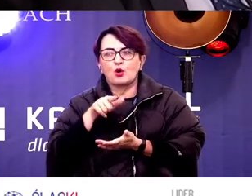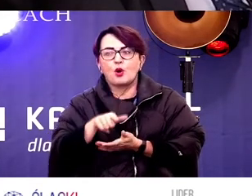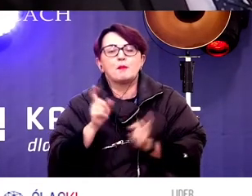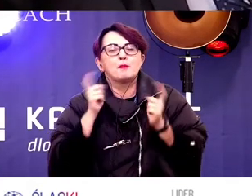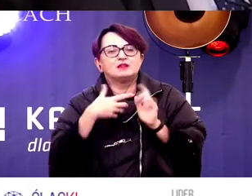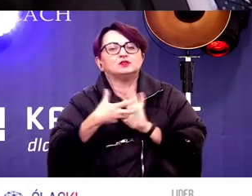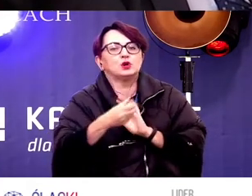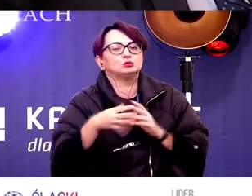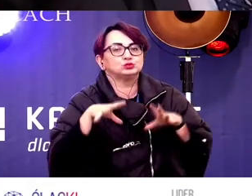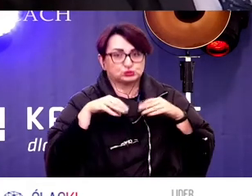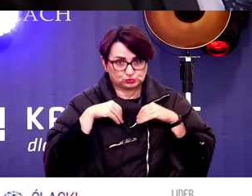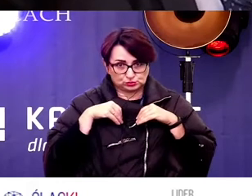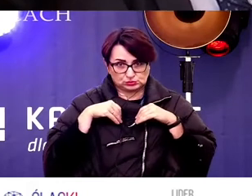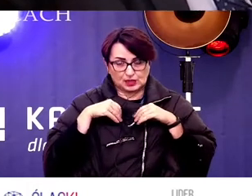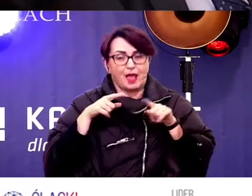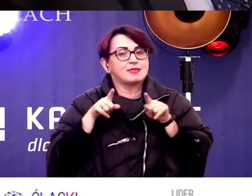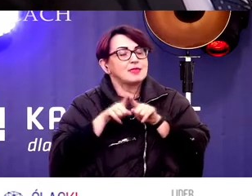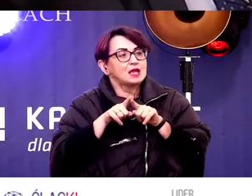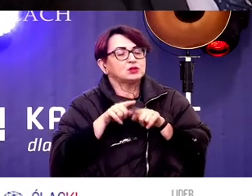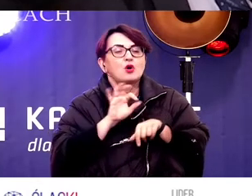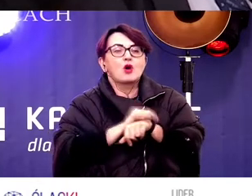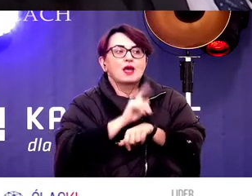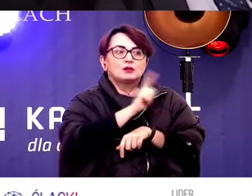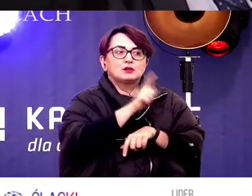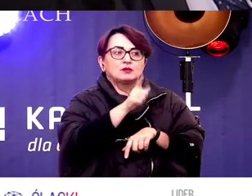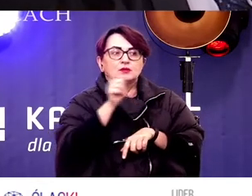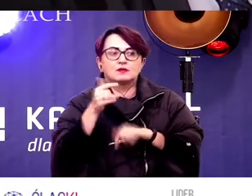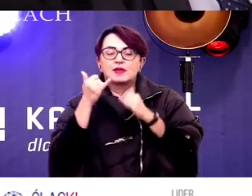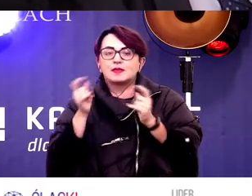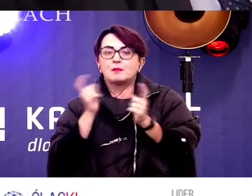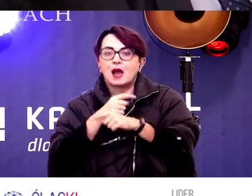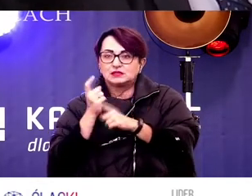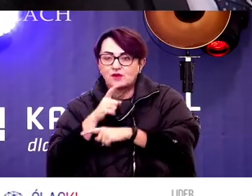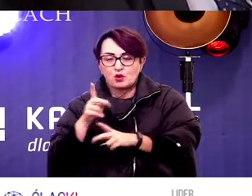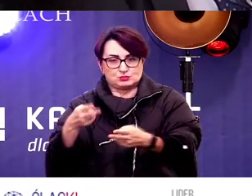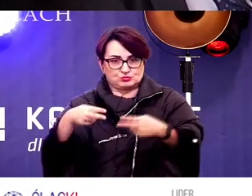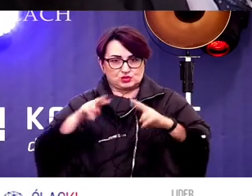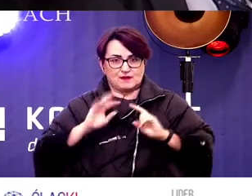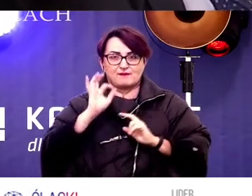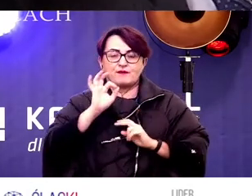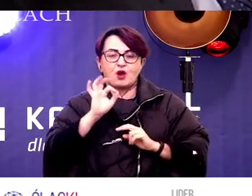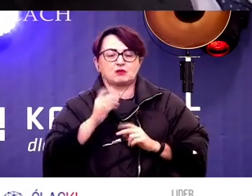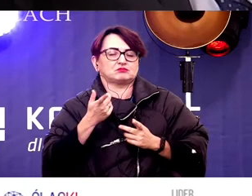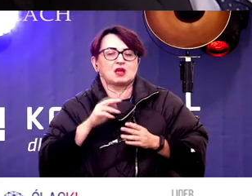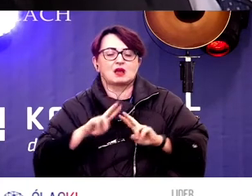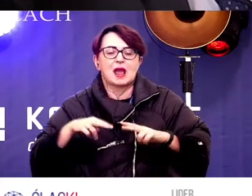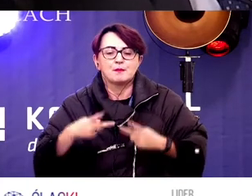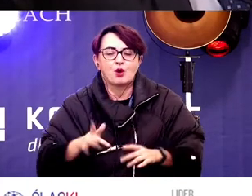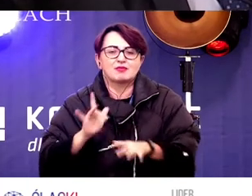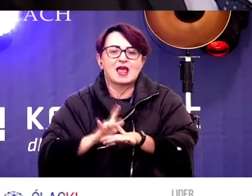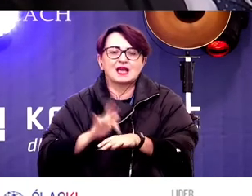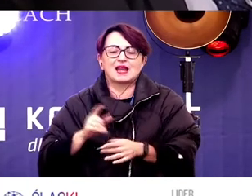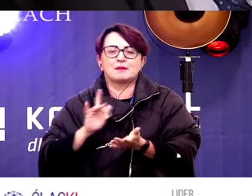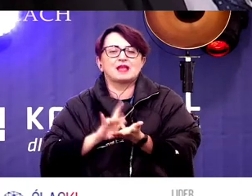państwie przyjmującym, w którym jesteśmy, tylko od kolegów z innych państw, którzy przekazują swoje w formie raportów, telegramów